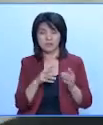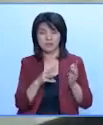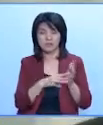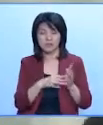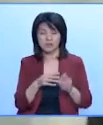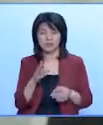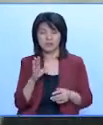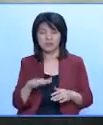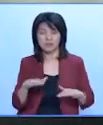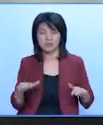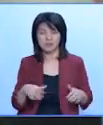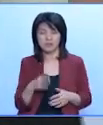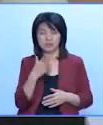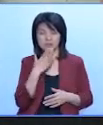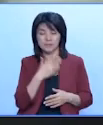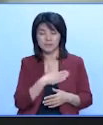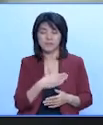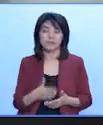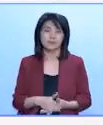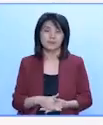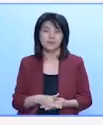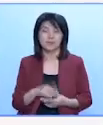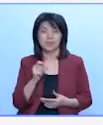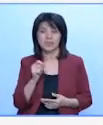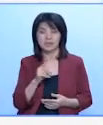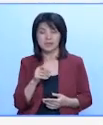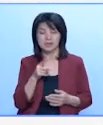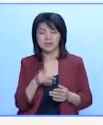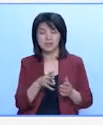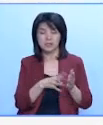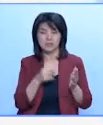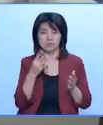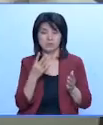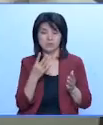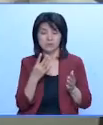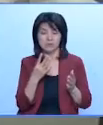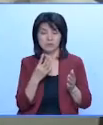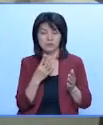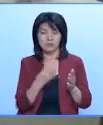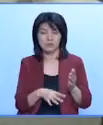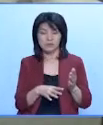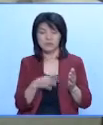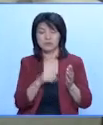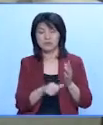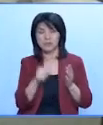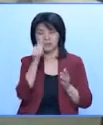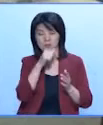есімін ұлықтайды, мақтан тұтады. Ғазиз Бекеев 1996 жылы 72 жасында дүние салды.